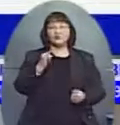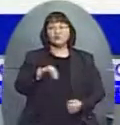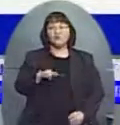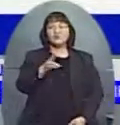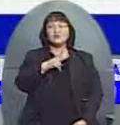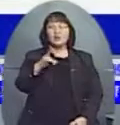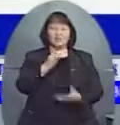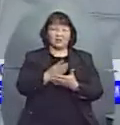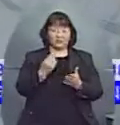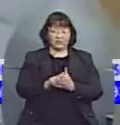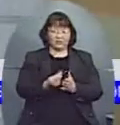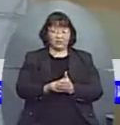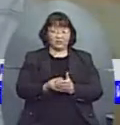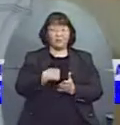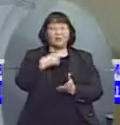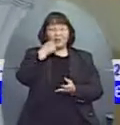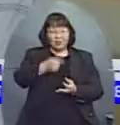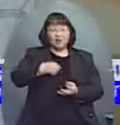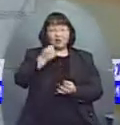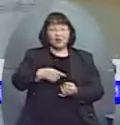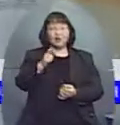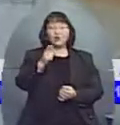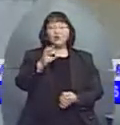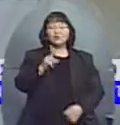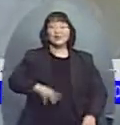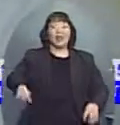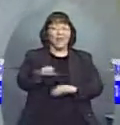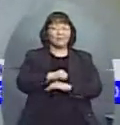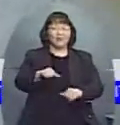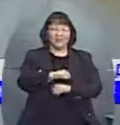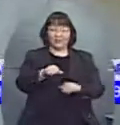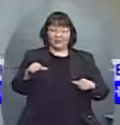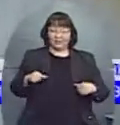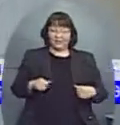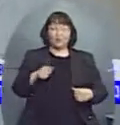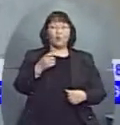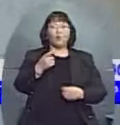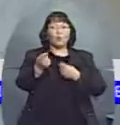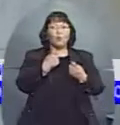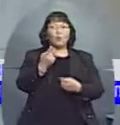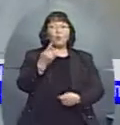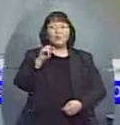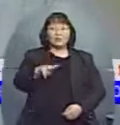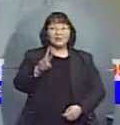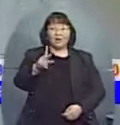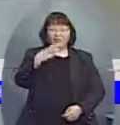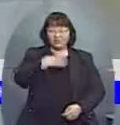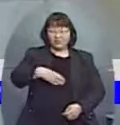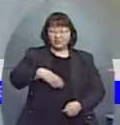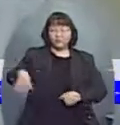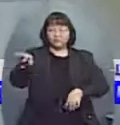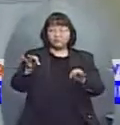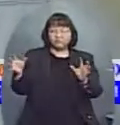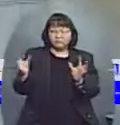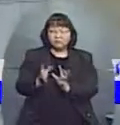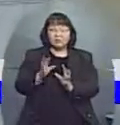тохиолдох юм бол би хэлээд байгаа байхгүй юу? Хөвсгөл аймгийн иргэдийн хорол бүрэн утгаараа өдий болтол бий болж бүрлдэж хоролд